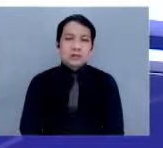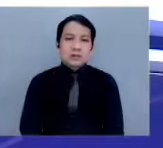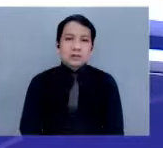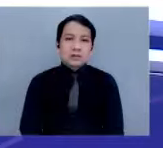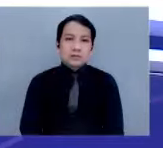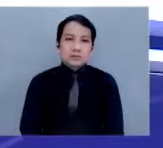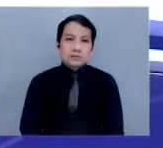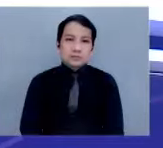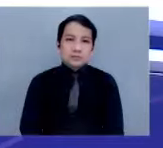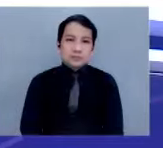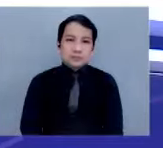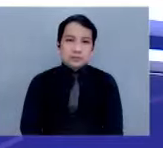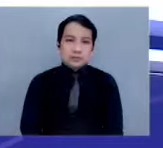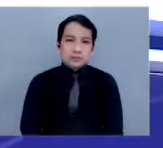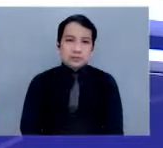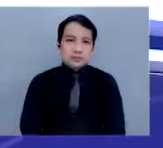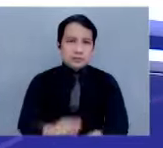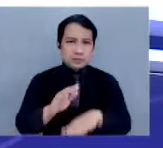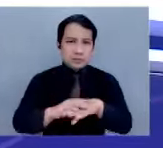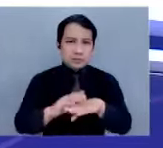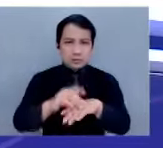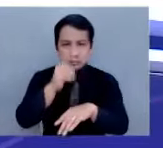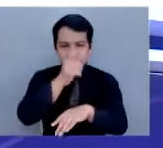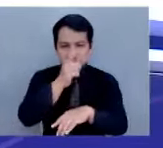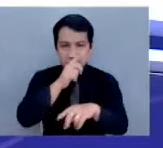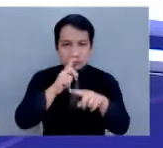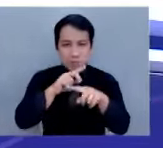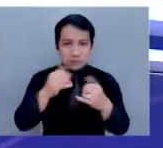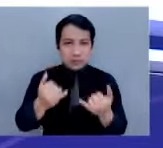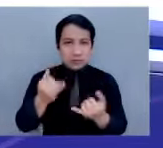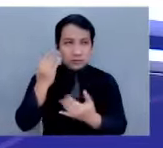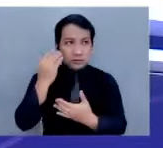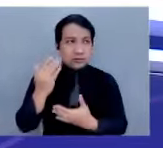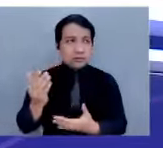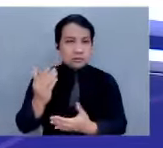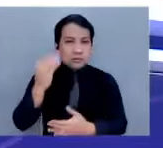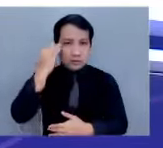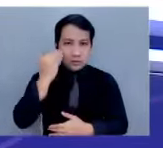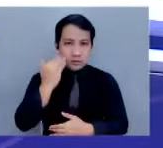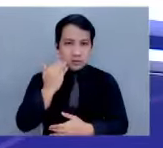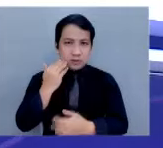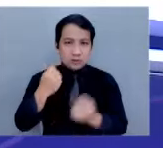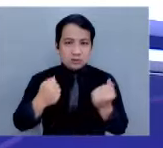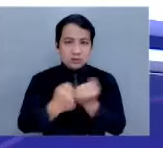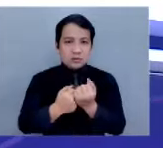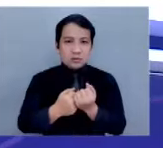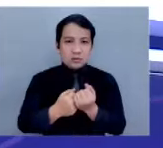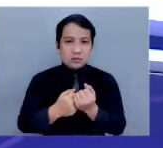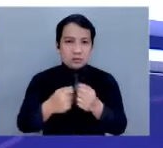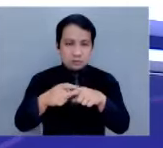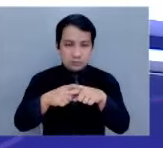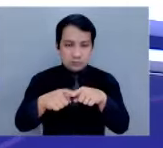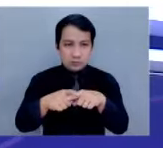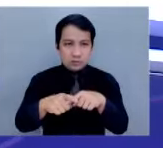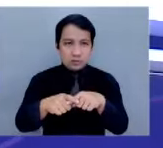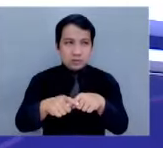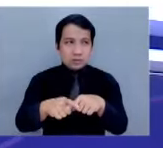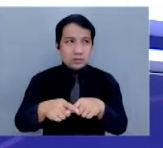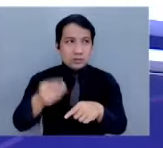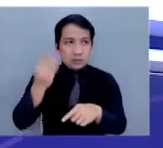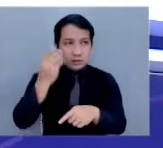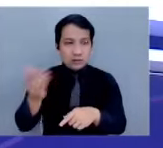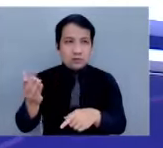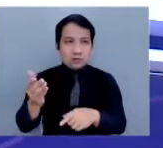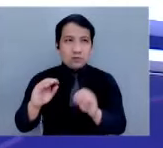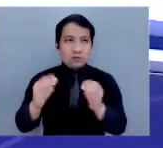nag ralate na naman ang Luzon at Visayas grids ngayong araw Dahil sa kakulangan ng supply ng kuryente at mainit na nga wala pang tubig sa ilang